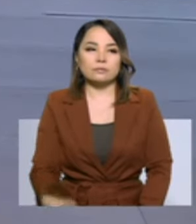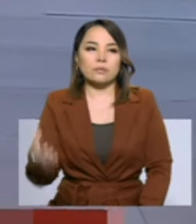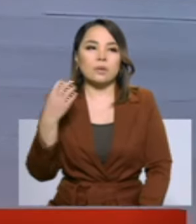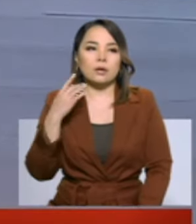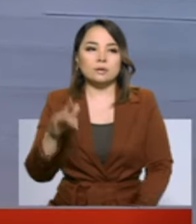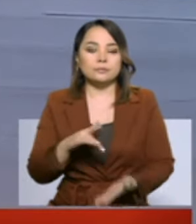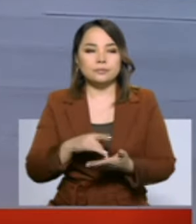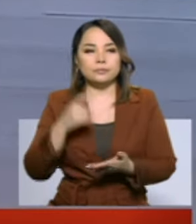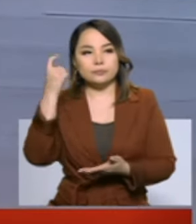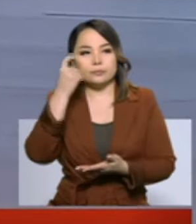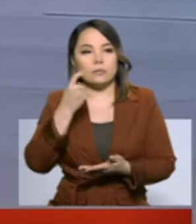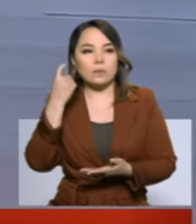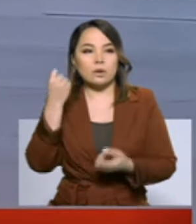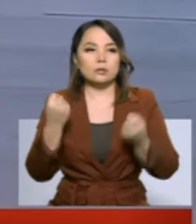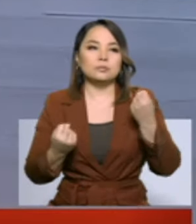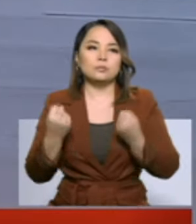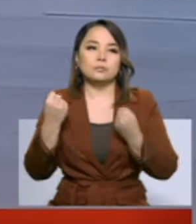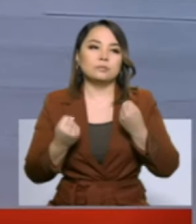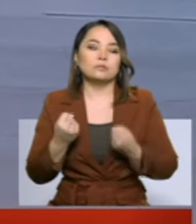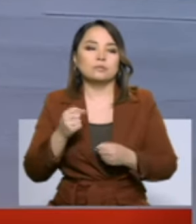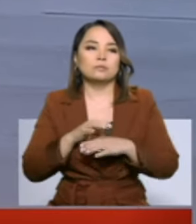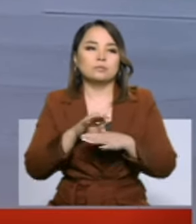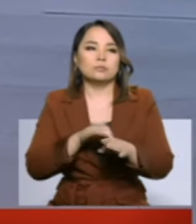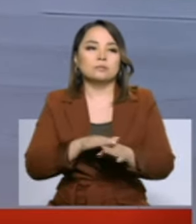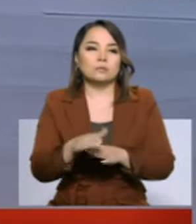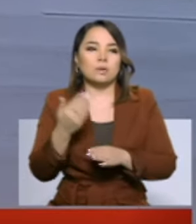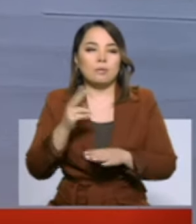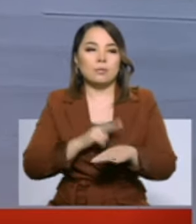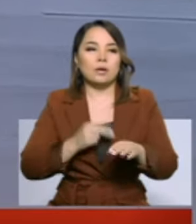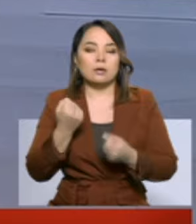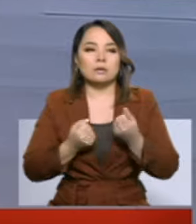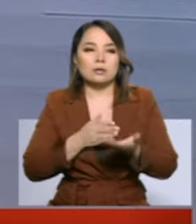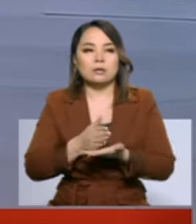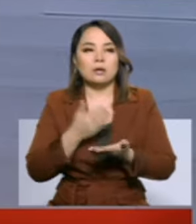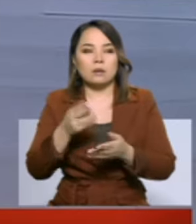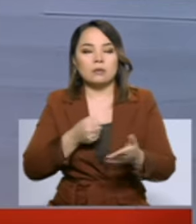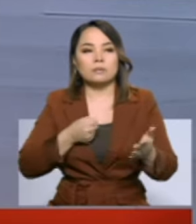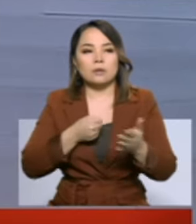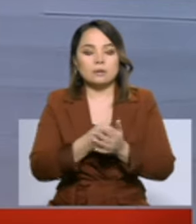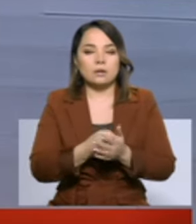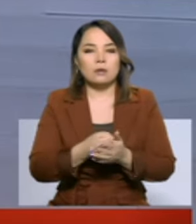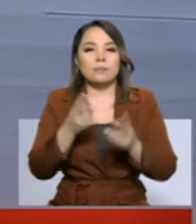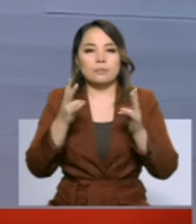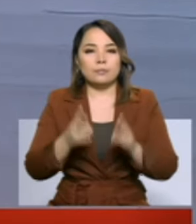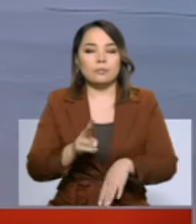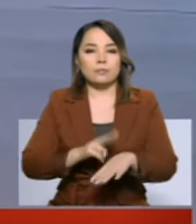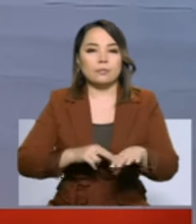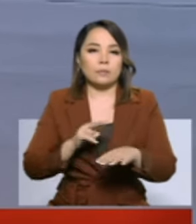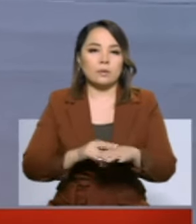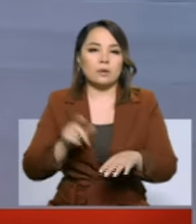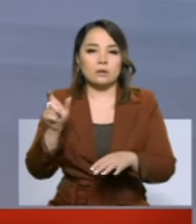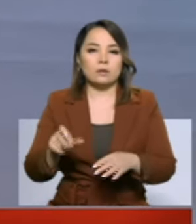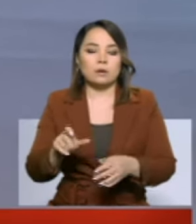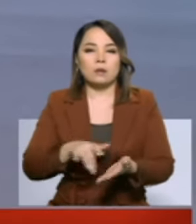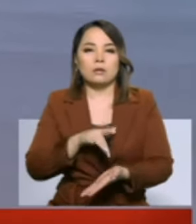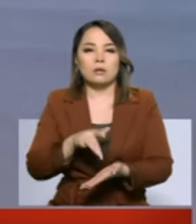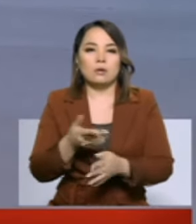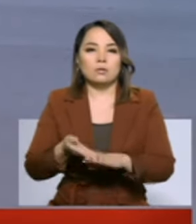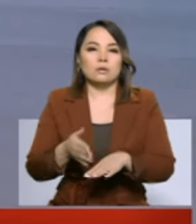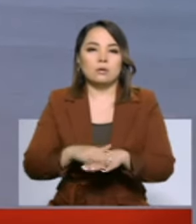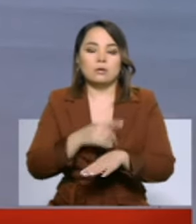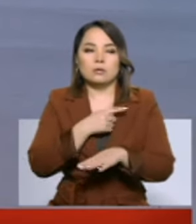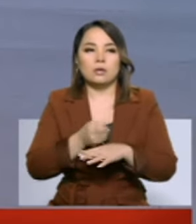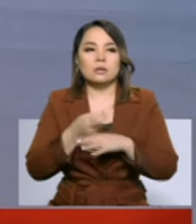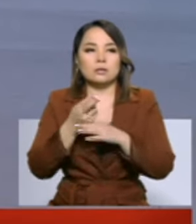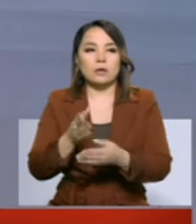Қызылордада мас күйде көлік мінген жүргізуші полиция қызметкерін қағып кетті. Жарақат алған тәртіп сақшысы қалалық аурухананың жансақтау